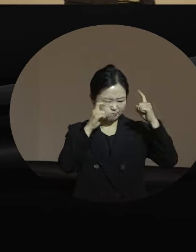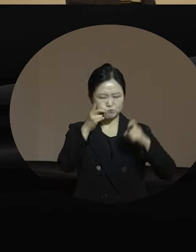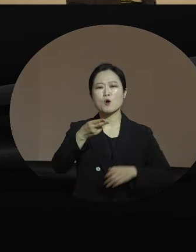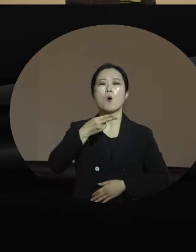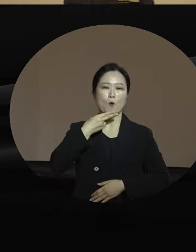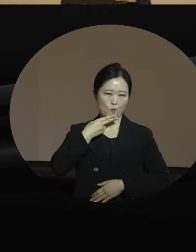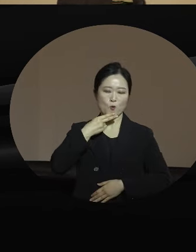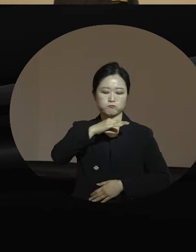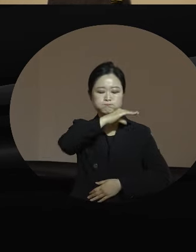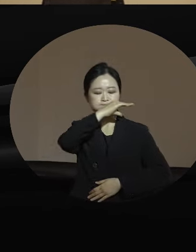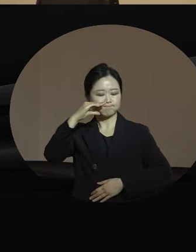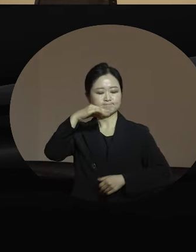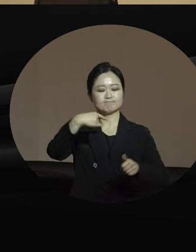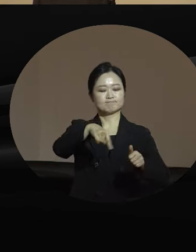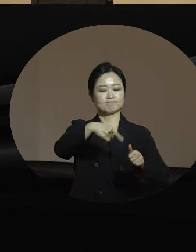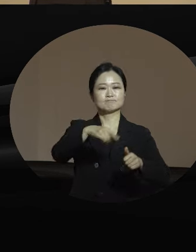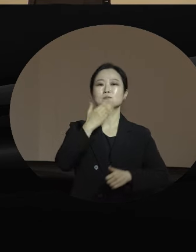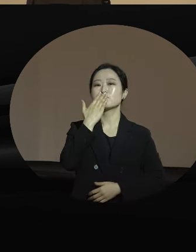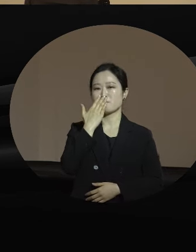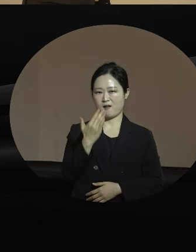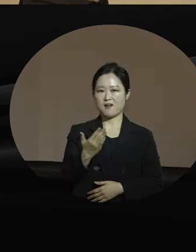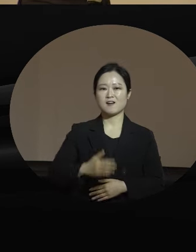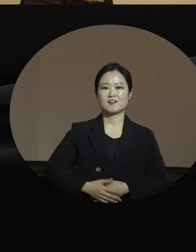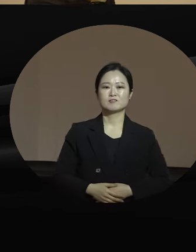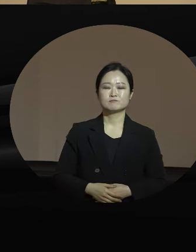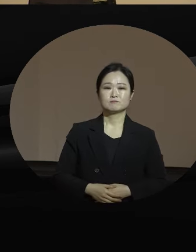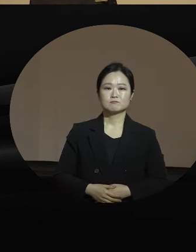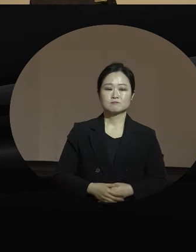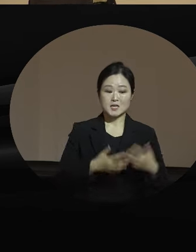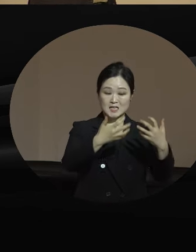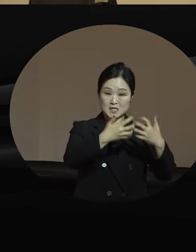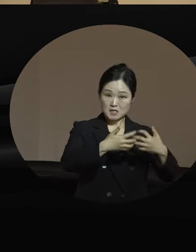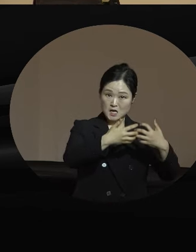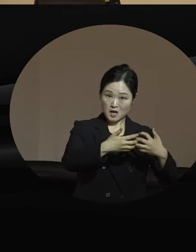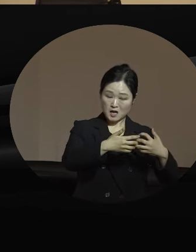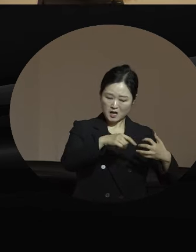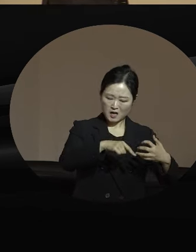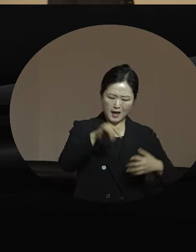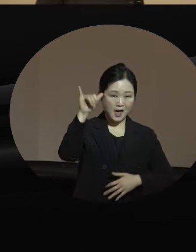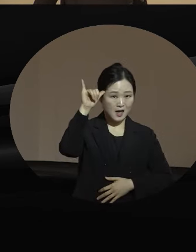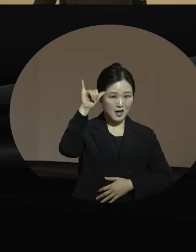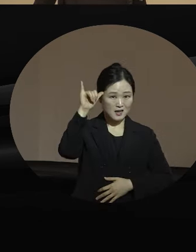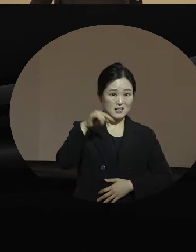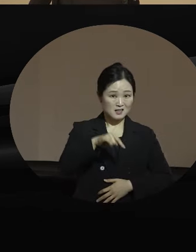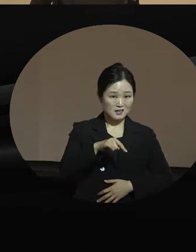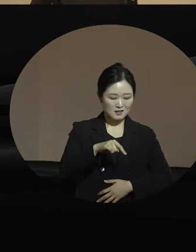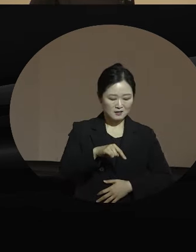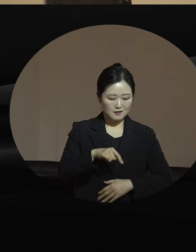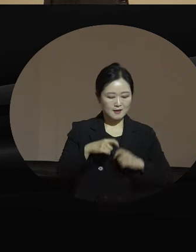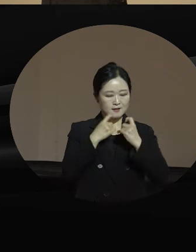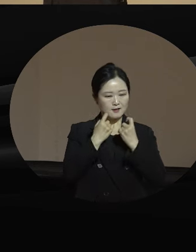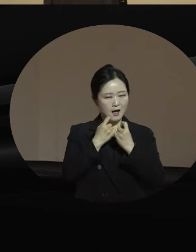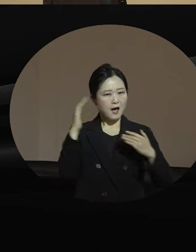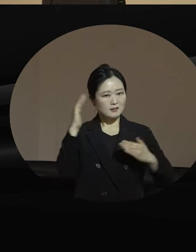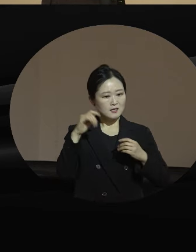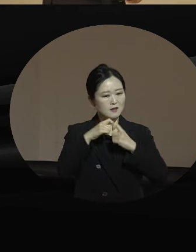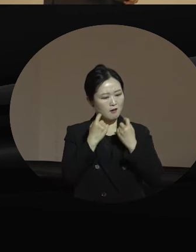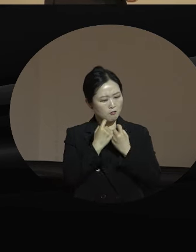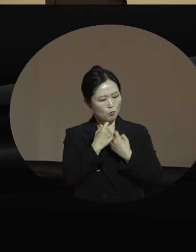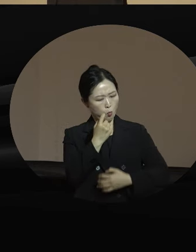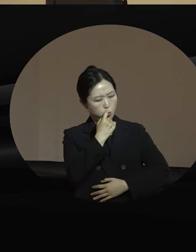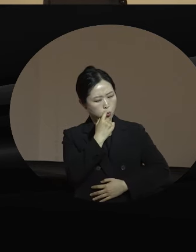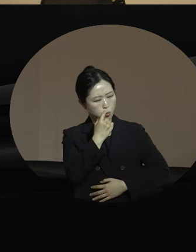좋은 서포티브한 시스템이 될 수 있어요. 그런 걸 보면 기계 환경에서는 우리가 배울 수 있는 효과성은 굉장히 늘어날 것